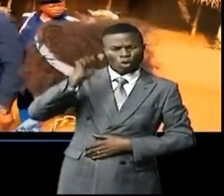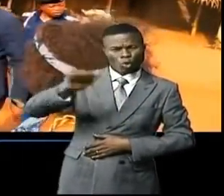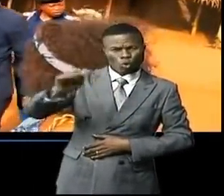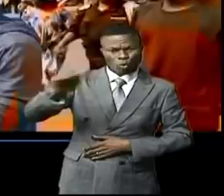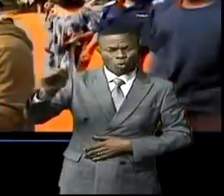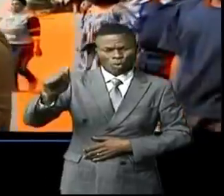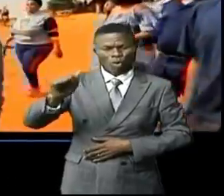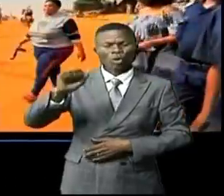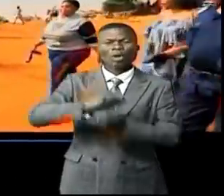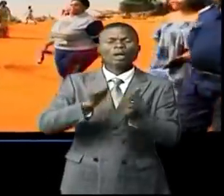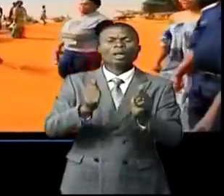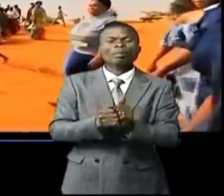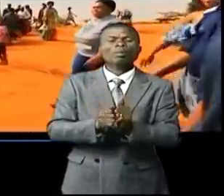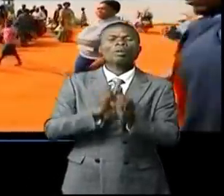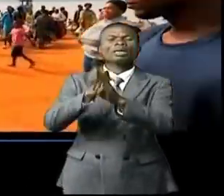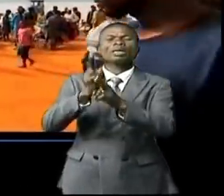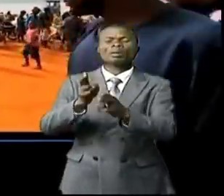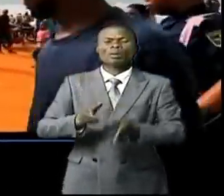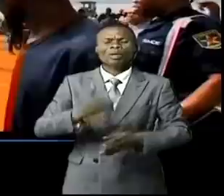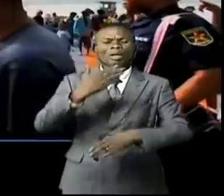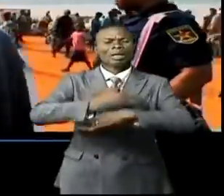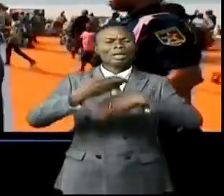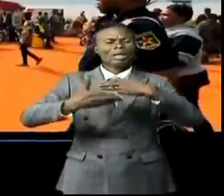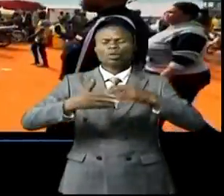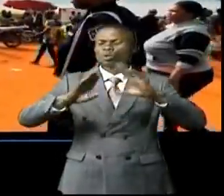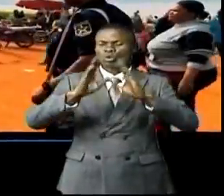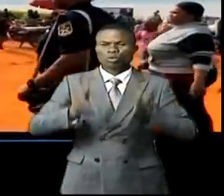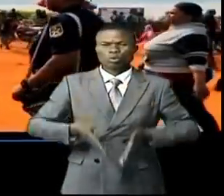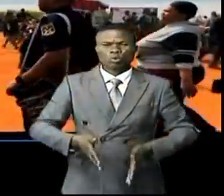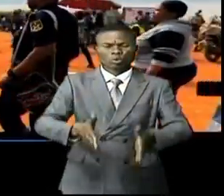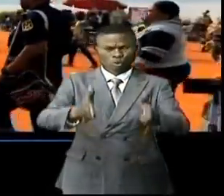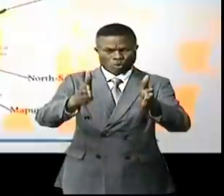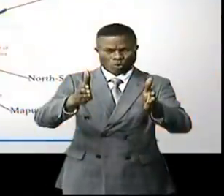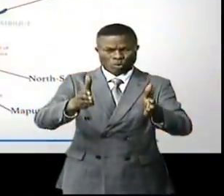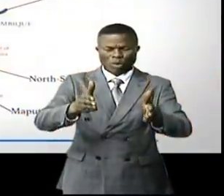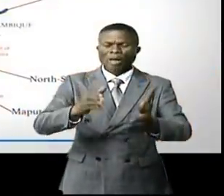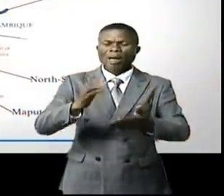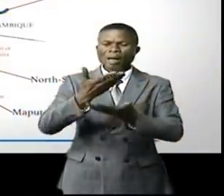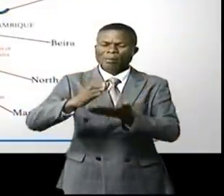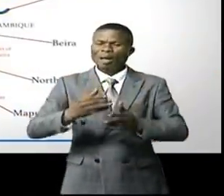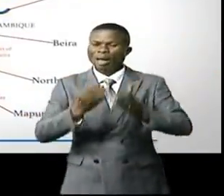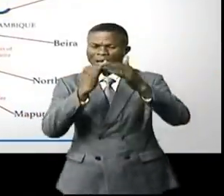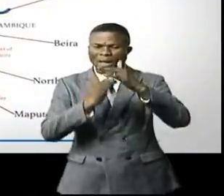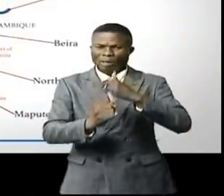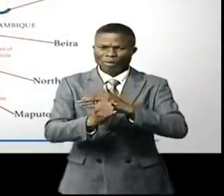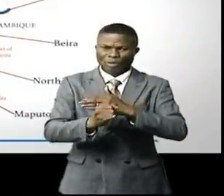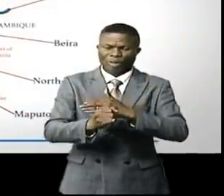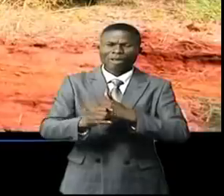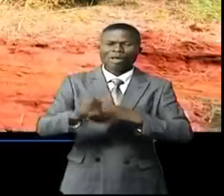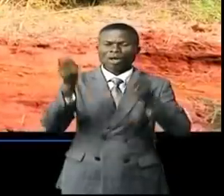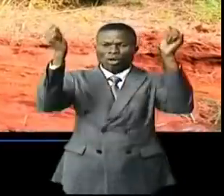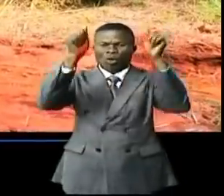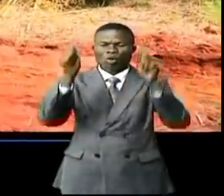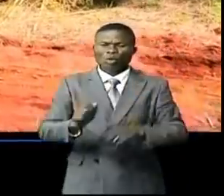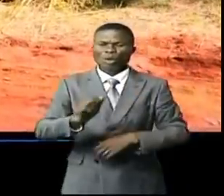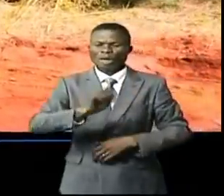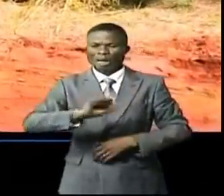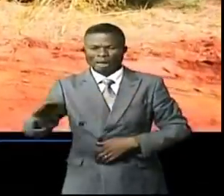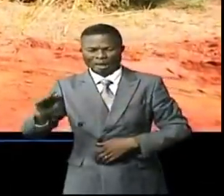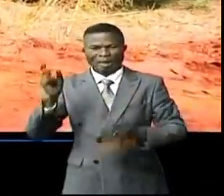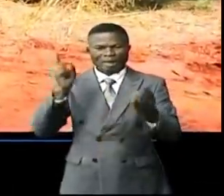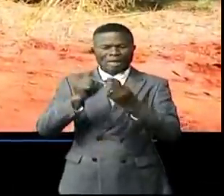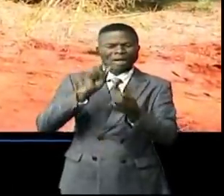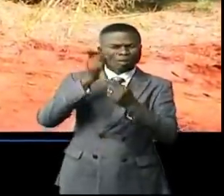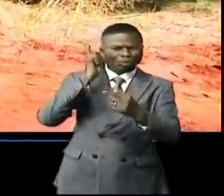de l'état des lieux de toutes les infrastructures faisant partie intégrante du corridor est-africain, bravant ainsi les